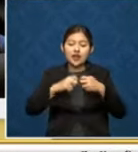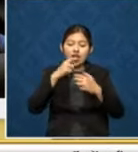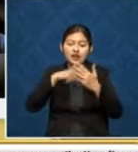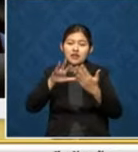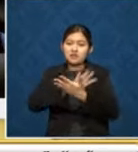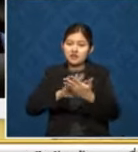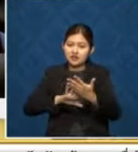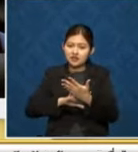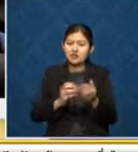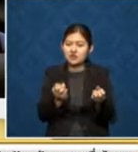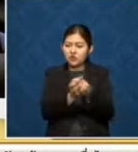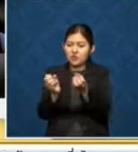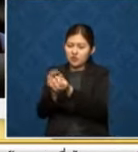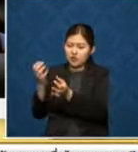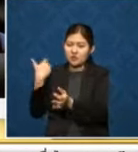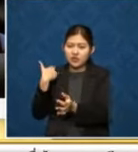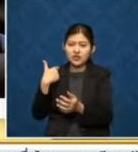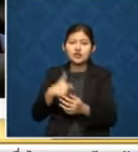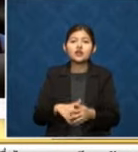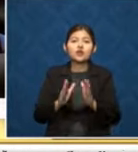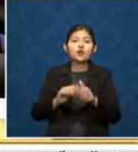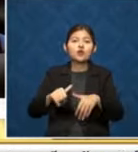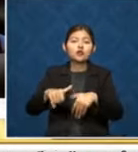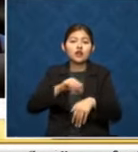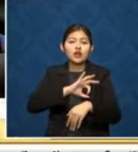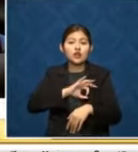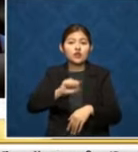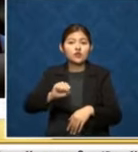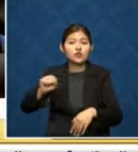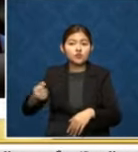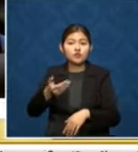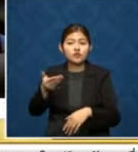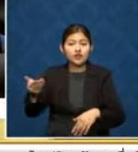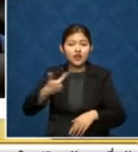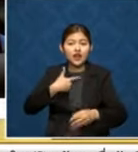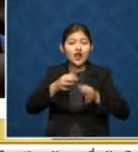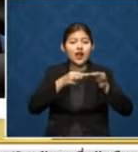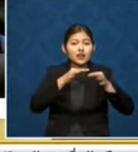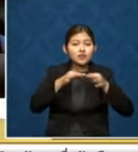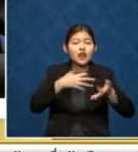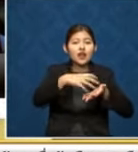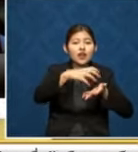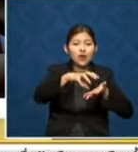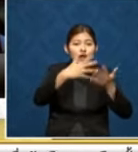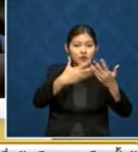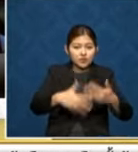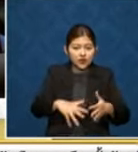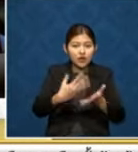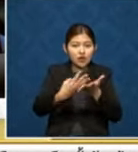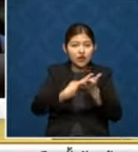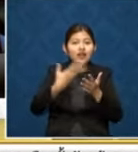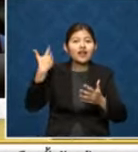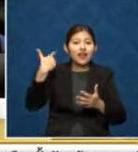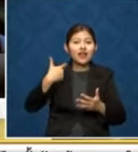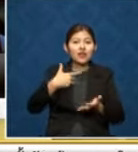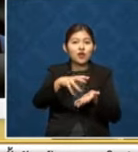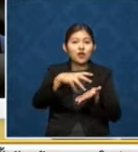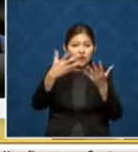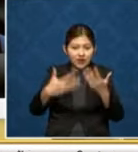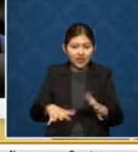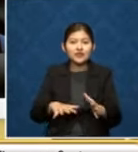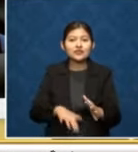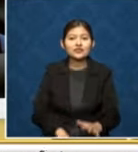ไทยและมีเพื่อนสมาชิกสภาผู้แทนราษฎรในสภาแห่งนี้อภิปรายไปหลายคนหลายวาระแล้วครับท่านประธานผมจึงเรียนท่